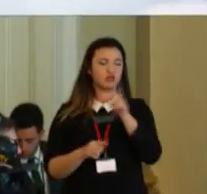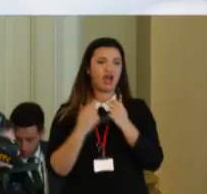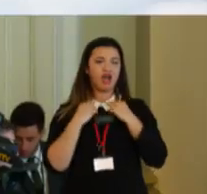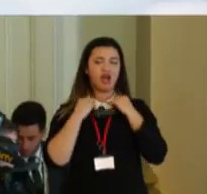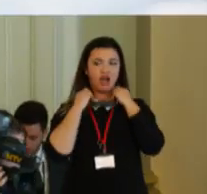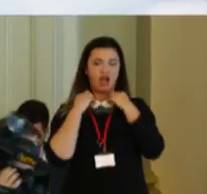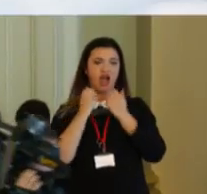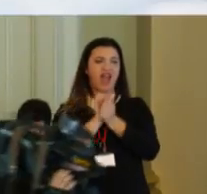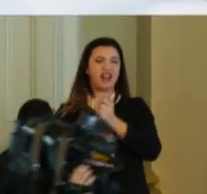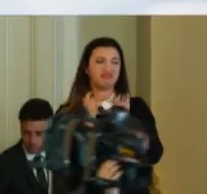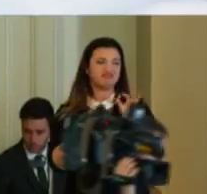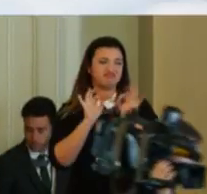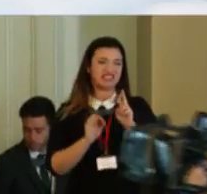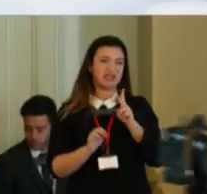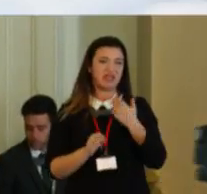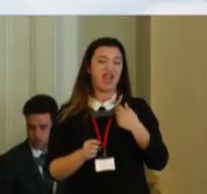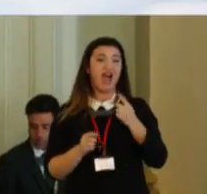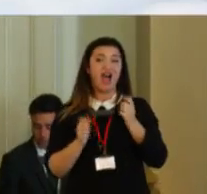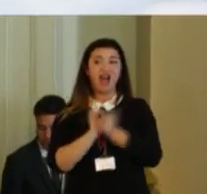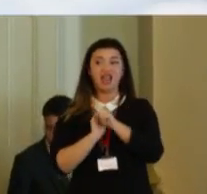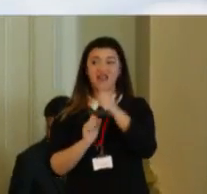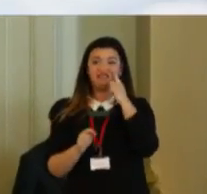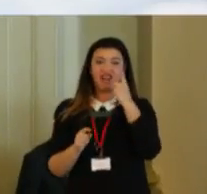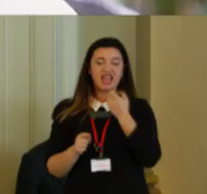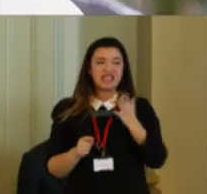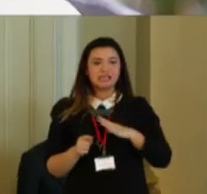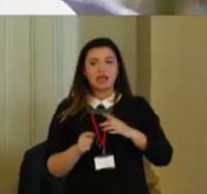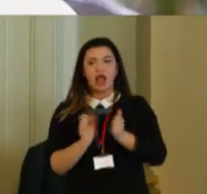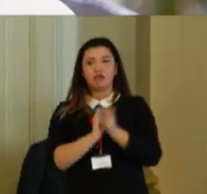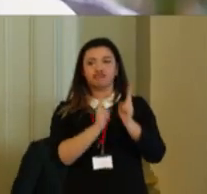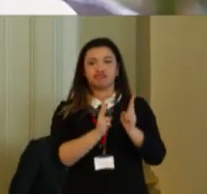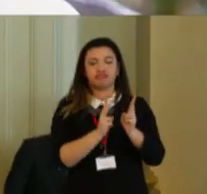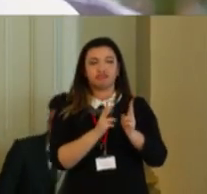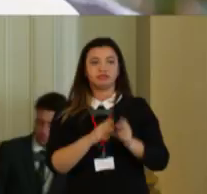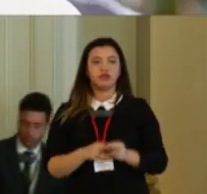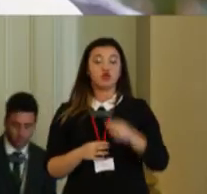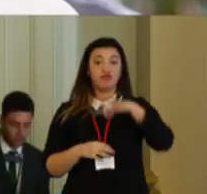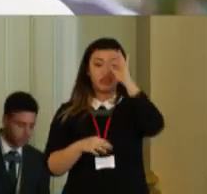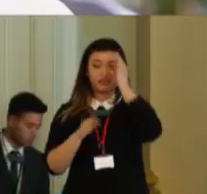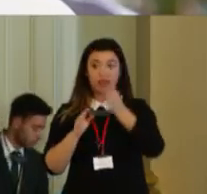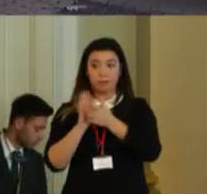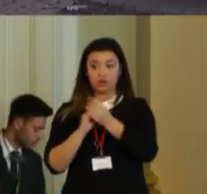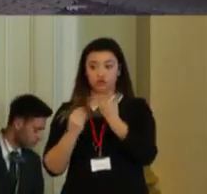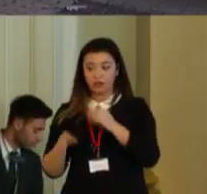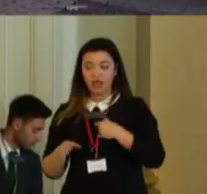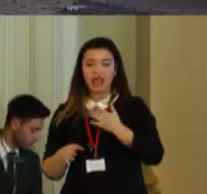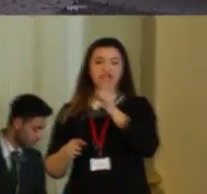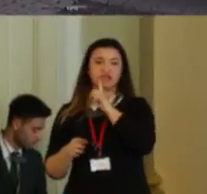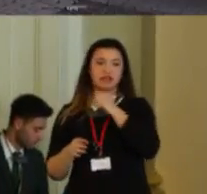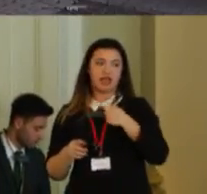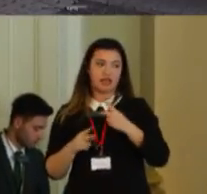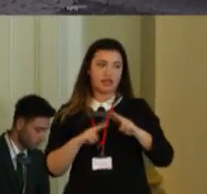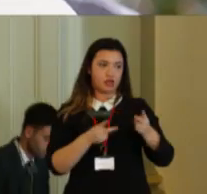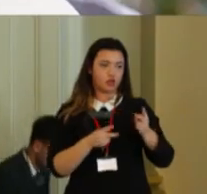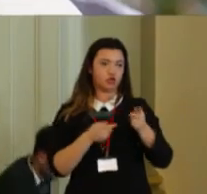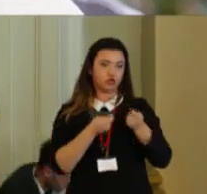olduğu olabilir belki. Hani farkında olmasa bile ailenin istekleri olabilir. Üniversiteyi bitiremedikten sonra bir İngilizce kursuna yazıldım. Dışarıdan